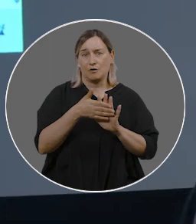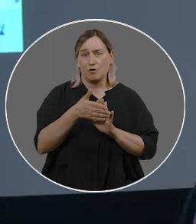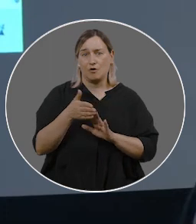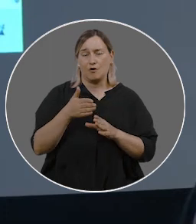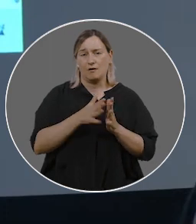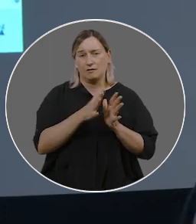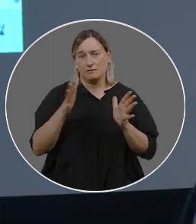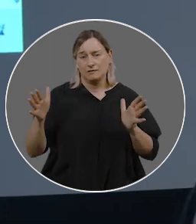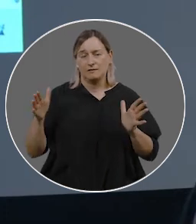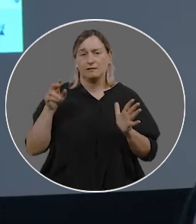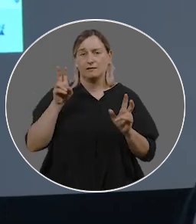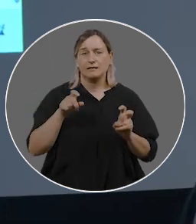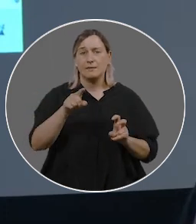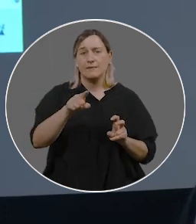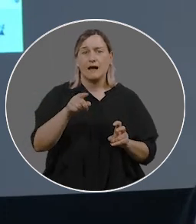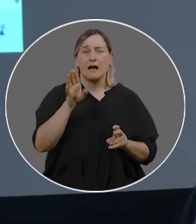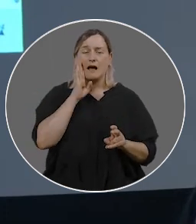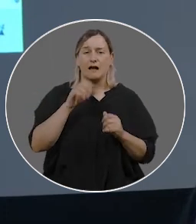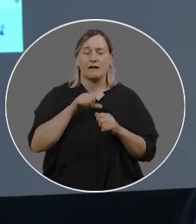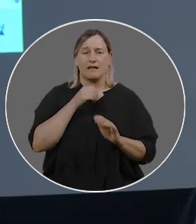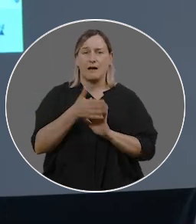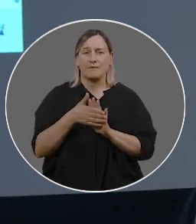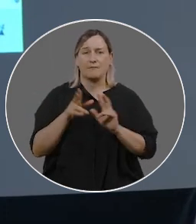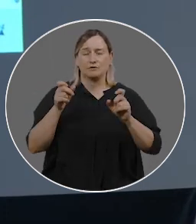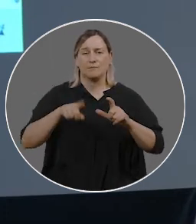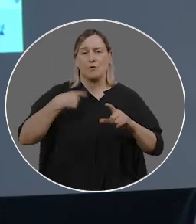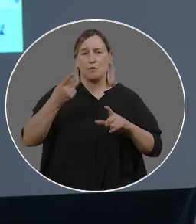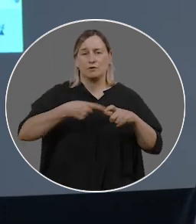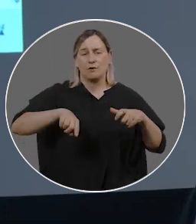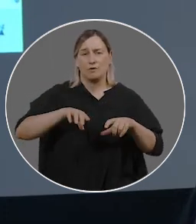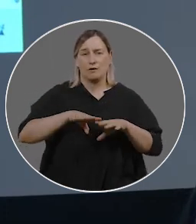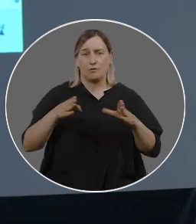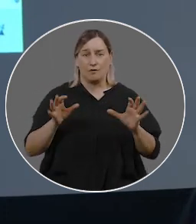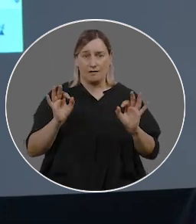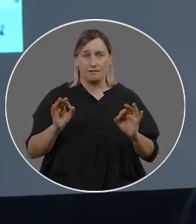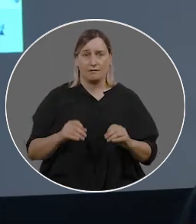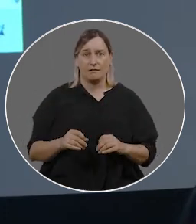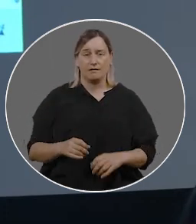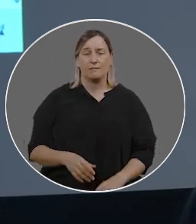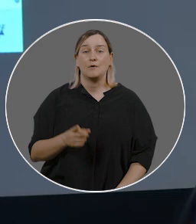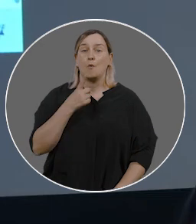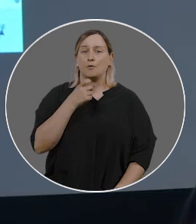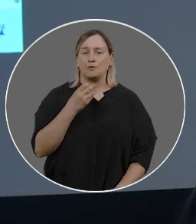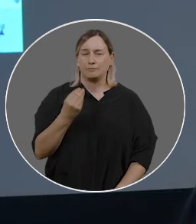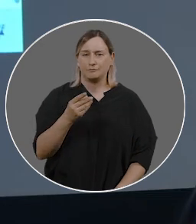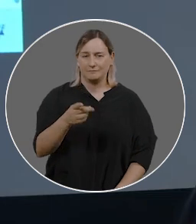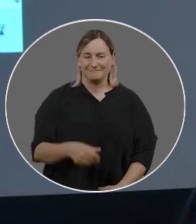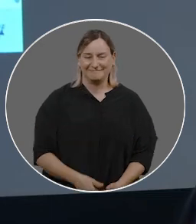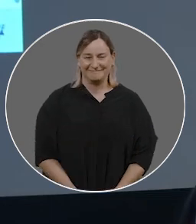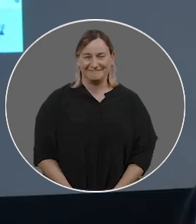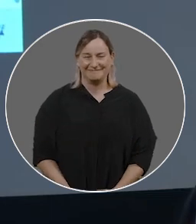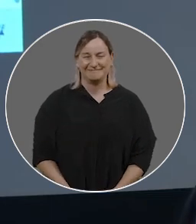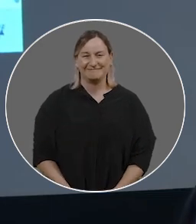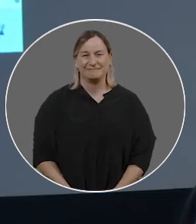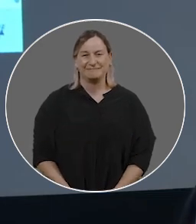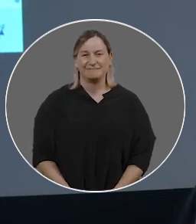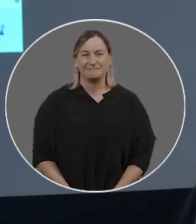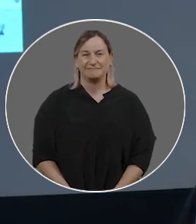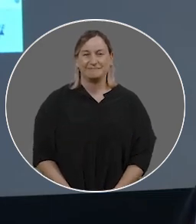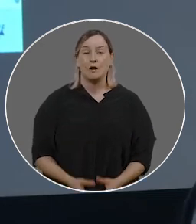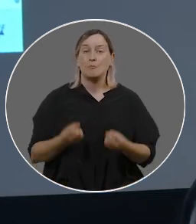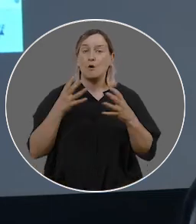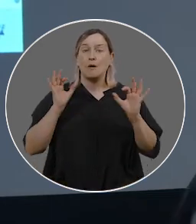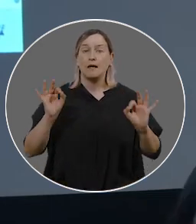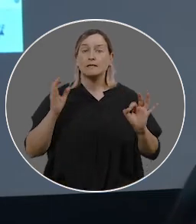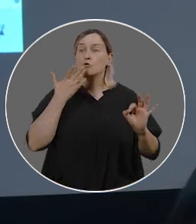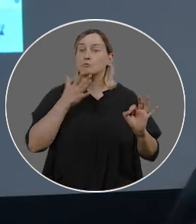sí. Ho comentarem a la taula rodona. Perfecte. Doncs. Però la pregunta és molt bona. I tant. Molt bé, doncs us